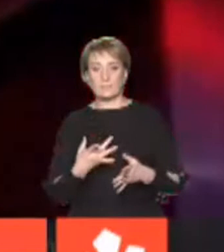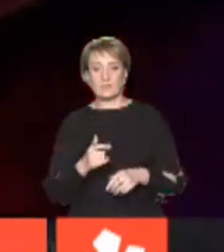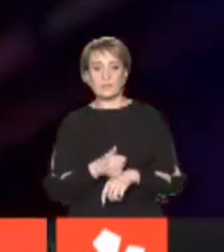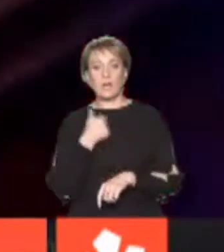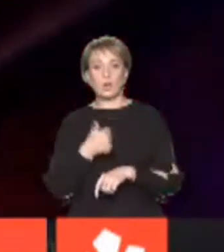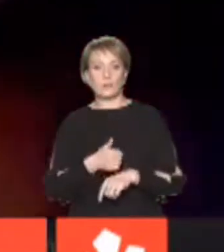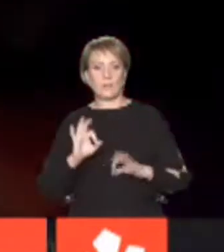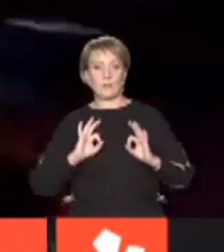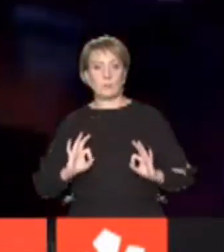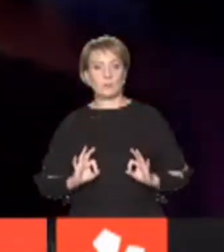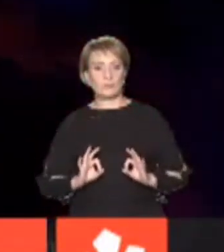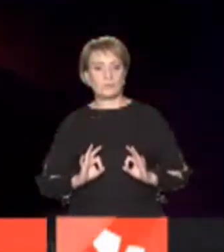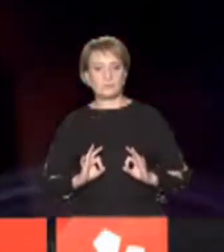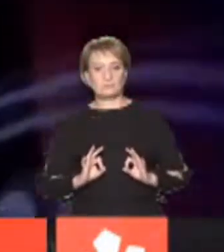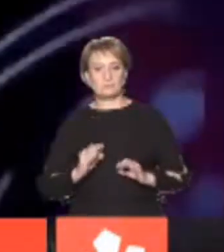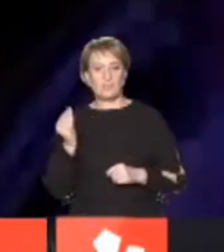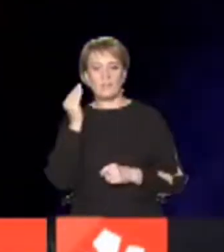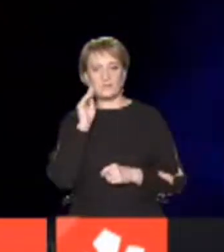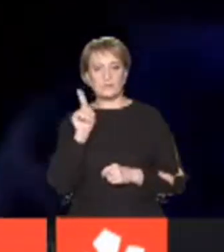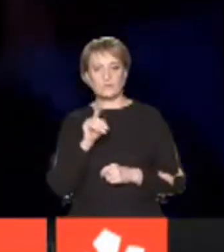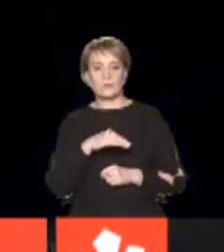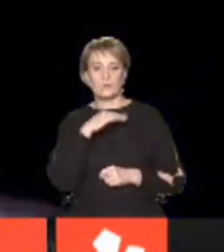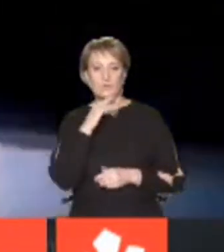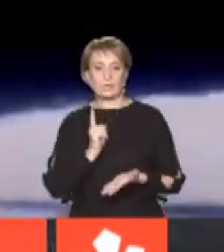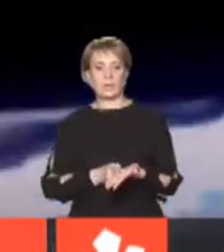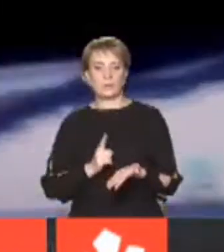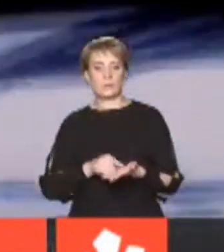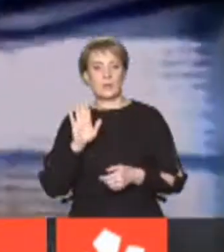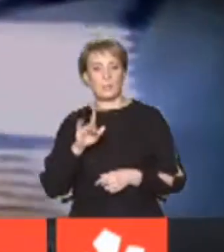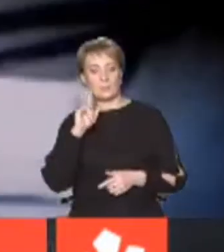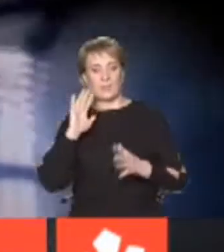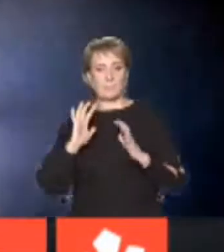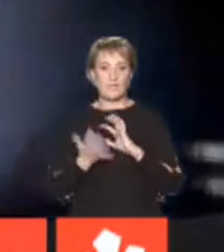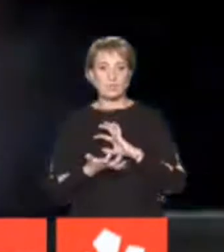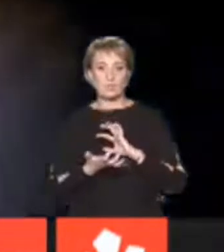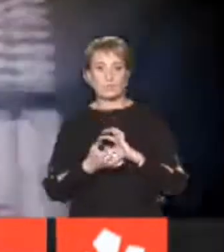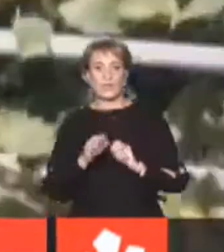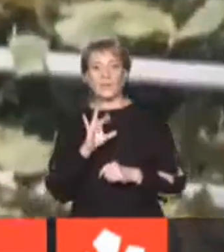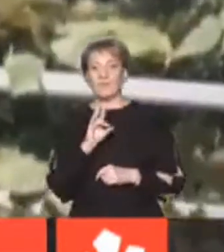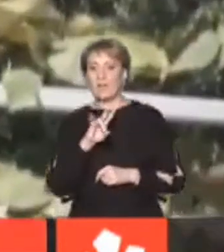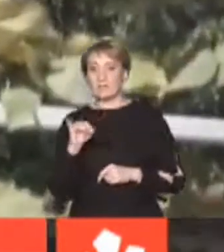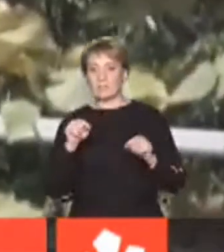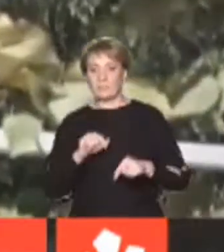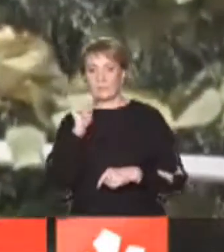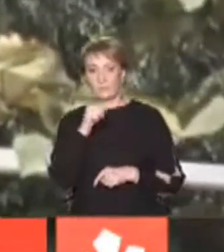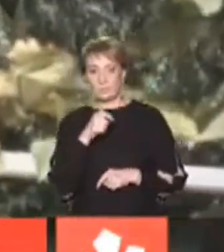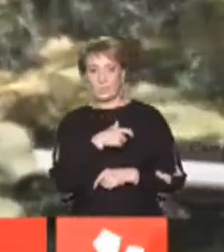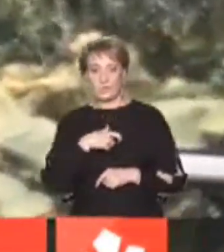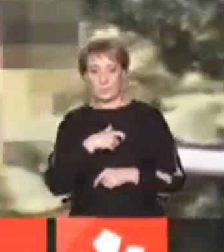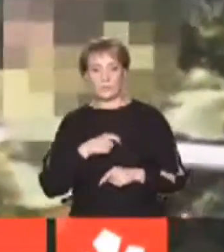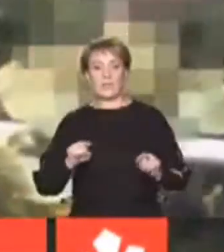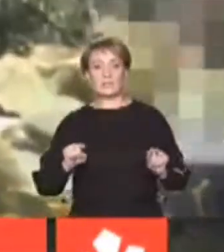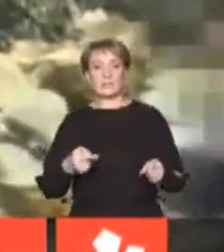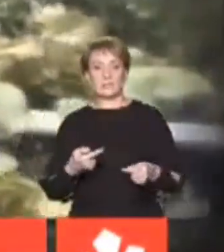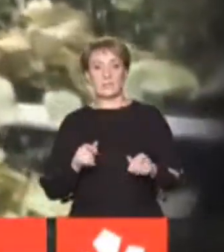не вважала, що для цього є достатньо доказів. Потім вона передумала. У вересні цього року депутата